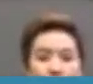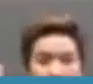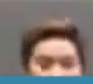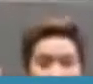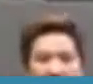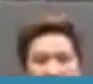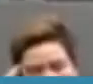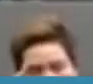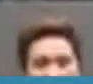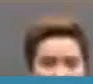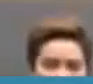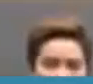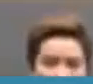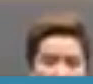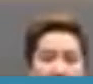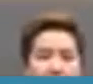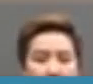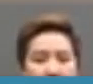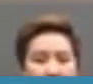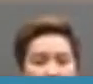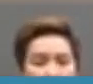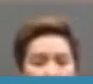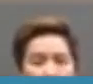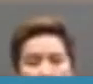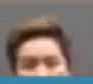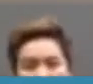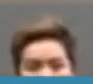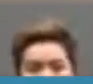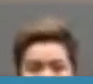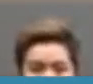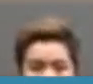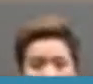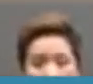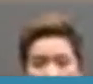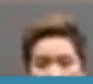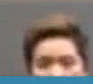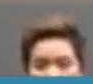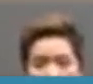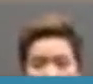าคตะวันออกเฉียงเหนือรู้สึกอบอุ่นทุกครั้งผมธีราทิพยานนท์รายงานค่ะ